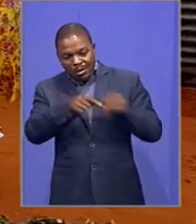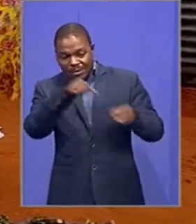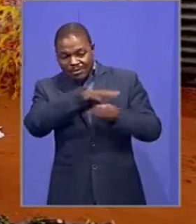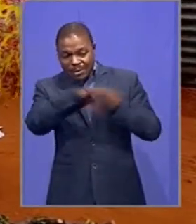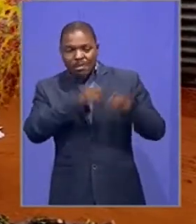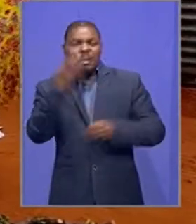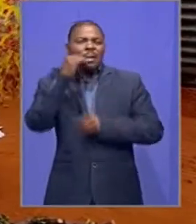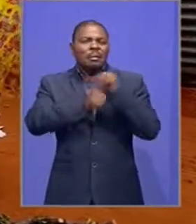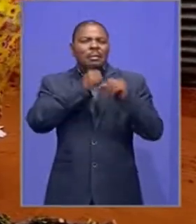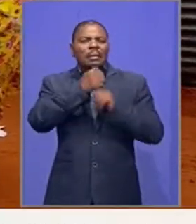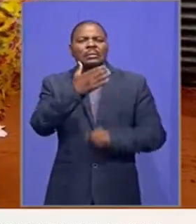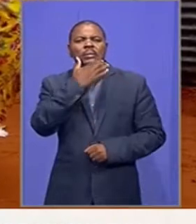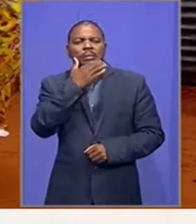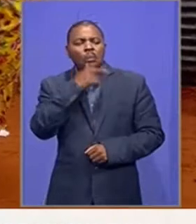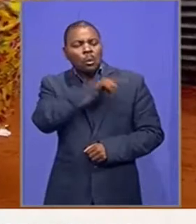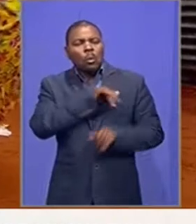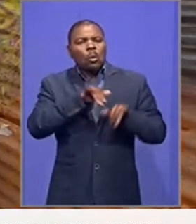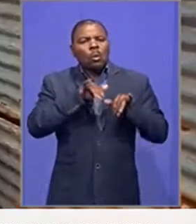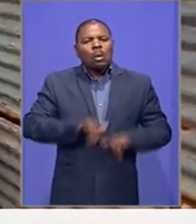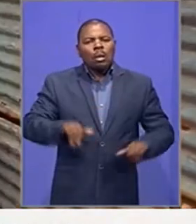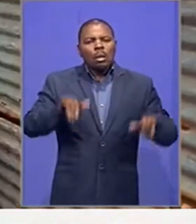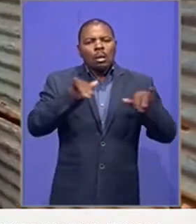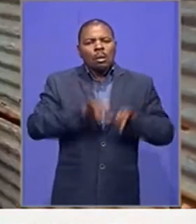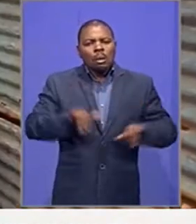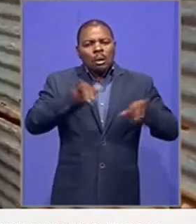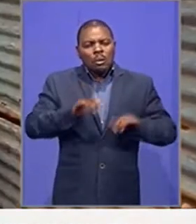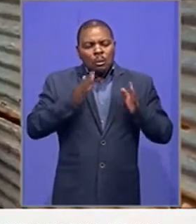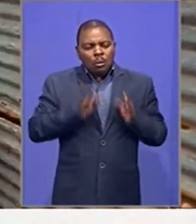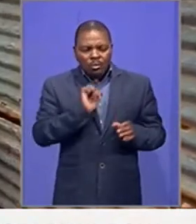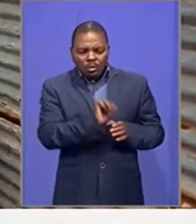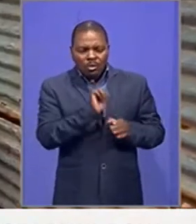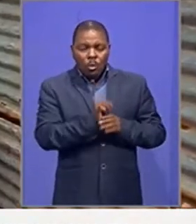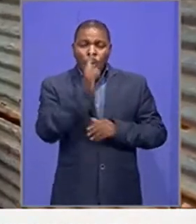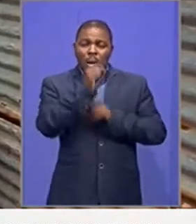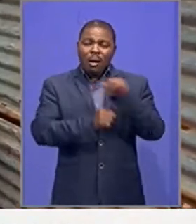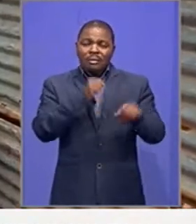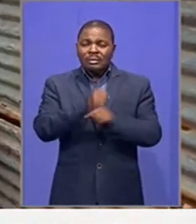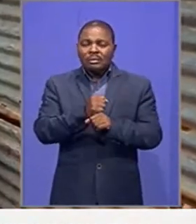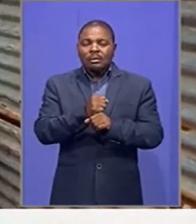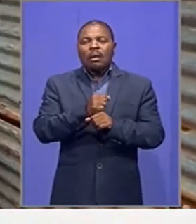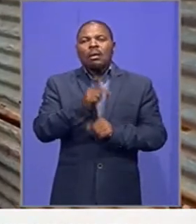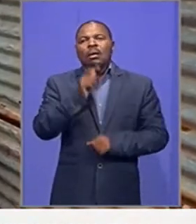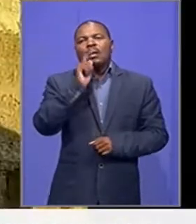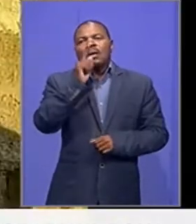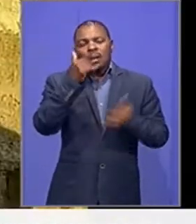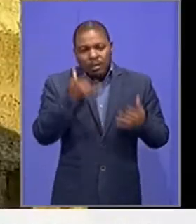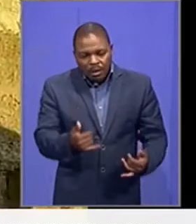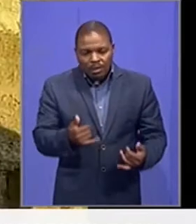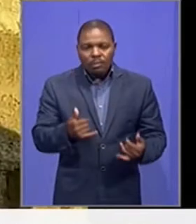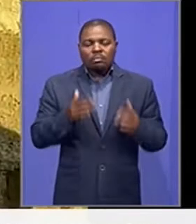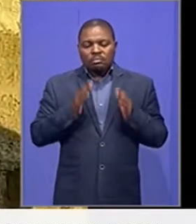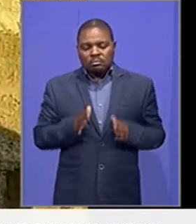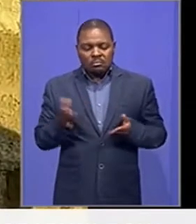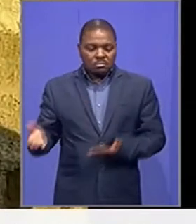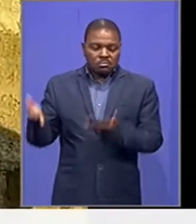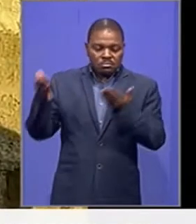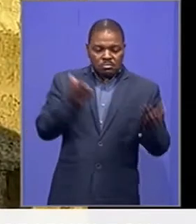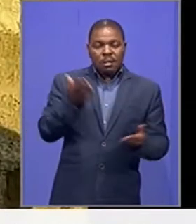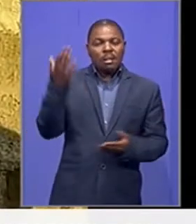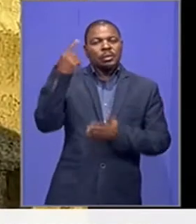Disemere ngwagola gore sa le ba emela mašaledi a morwedi wa bona tekano ya go feta ngwaga, mafelelong lapa le file mašaledi ao bekeng ya go